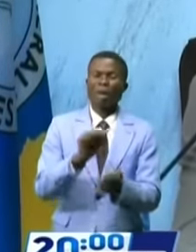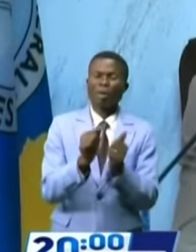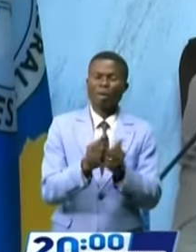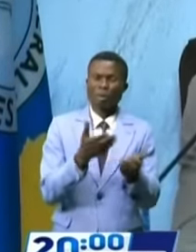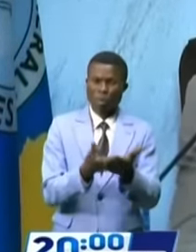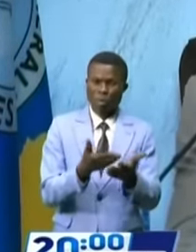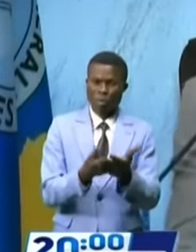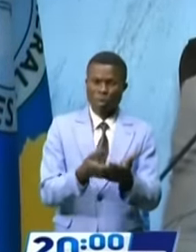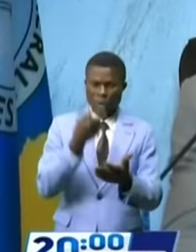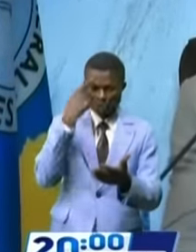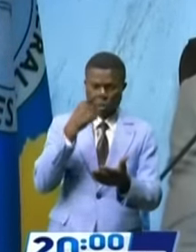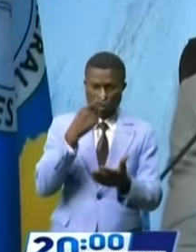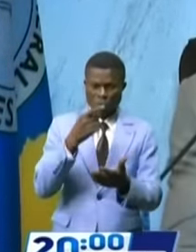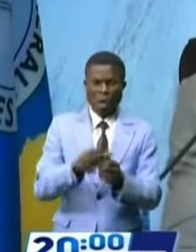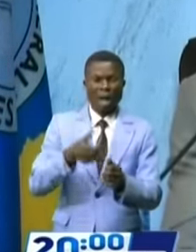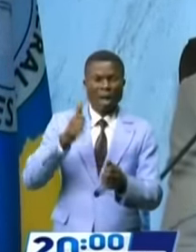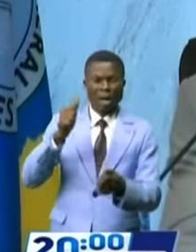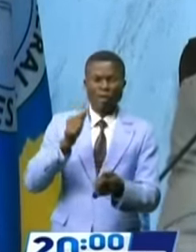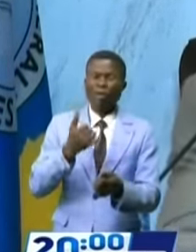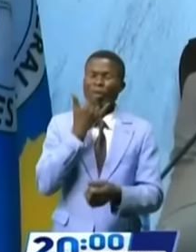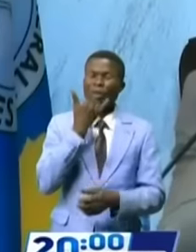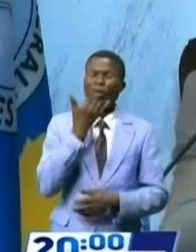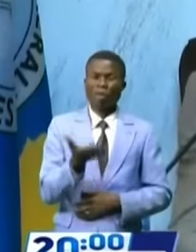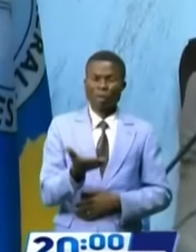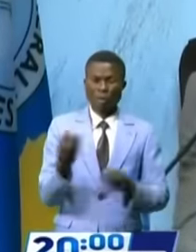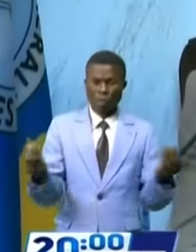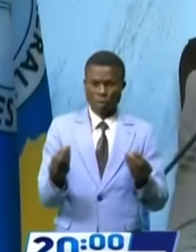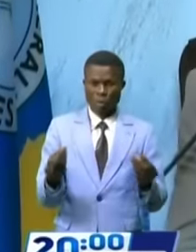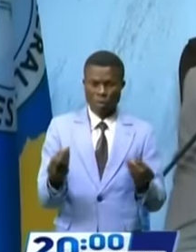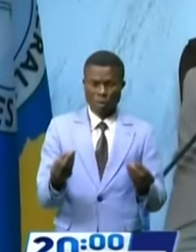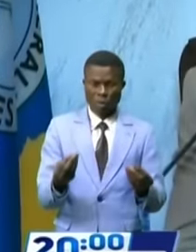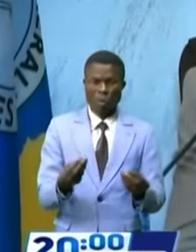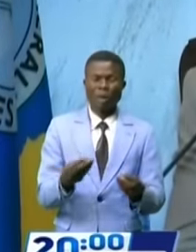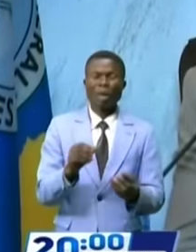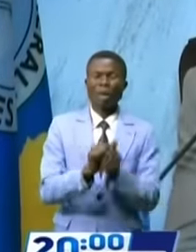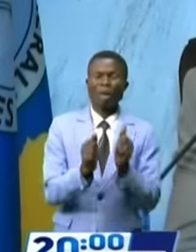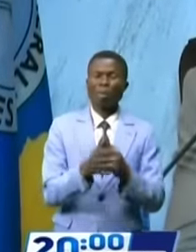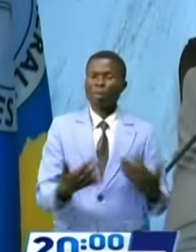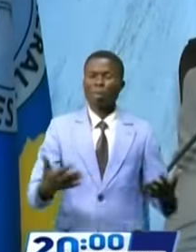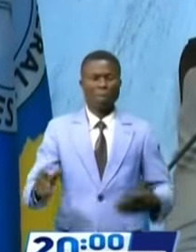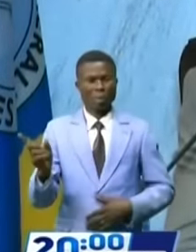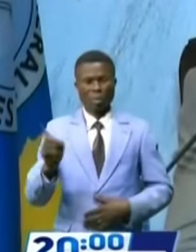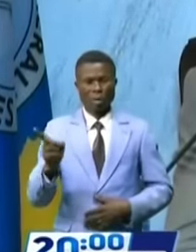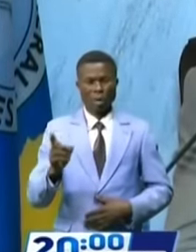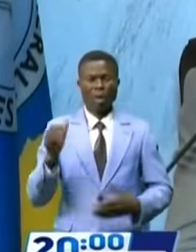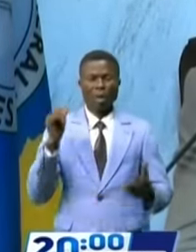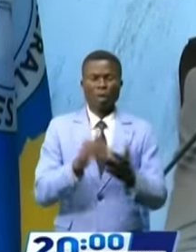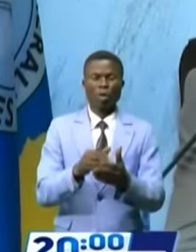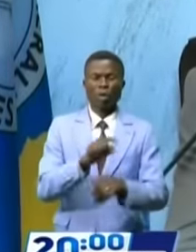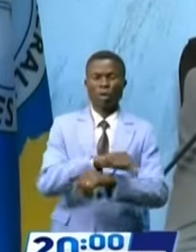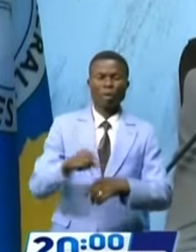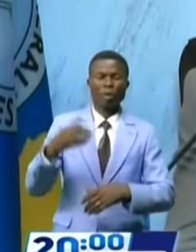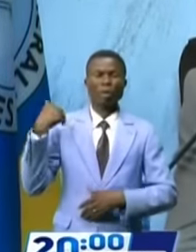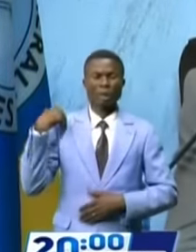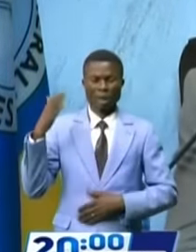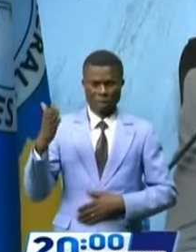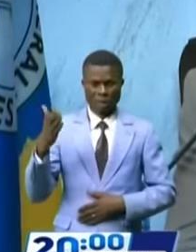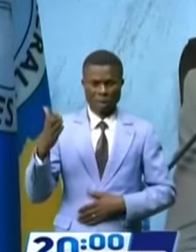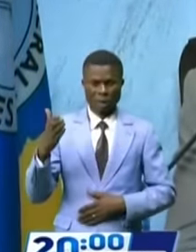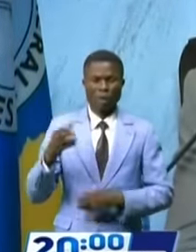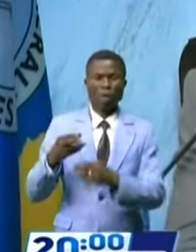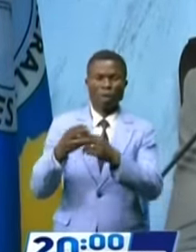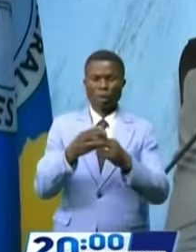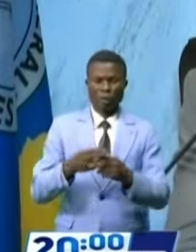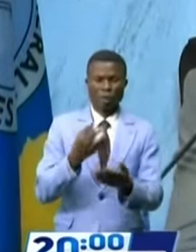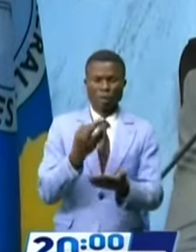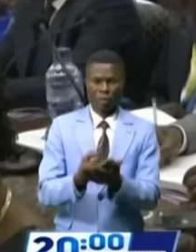pour éviter le chevauchement des compétences, pour qu'il y ait plus de complémentarité entre les différentes institutions de contrôle